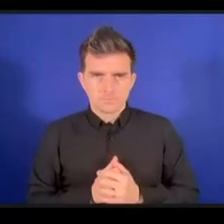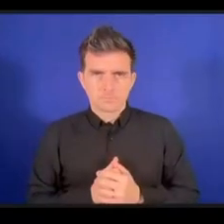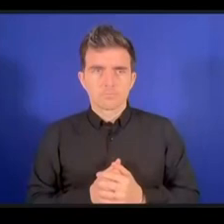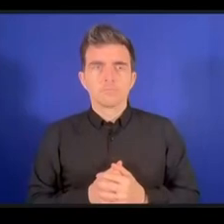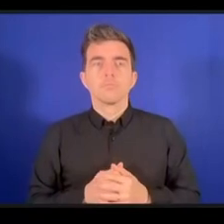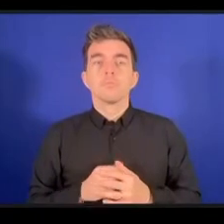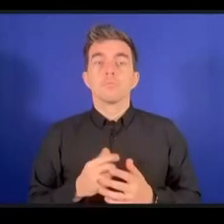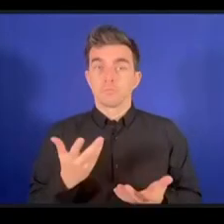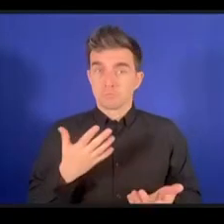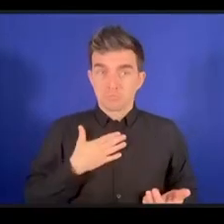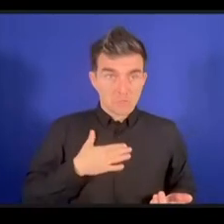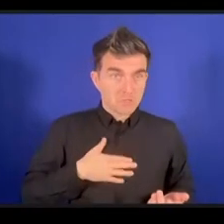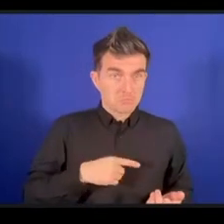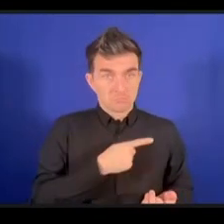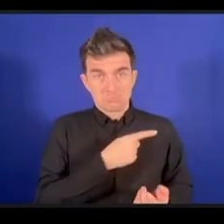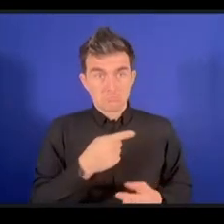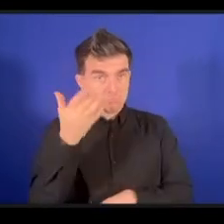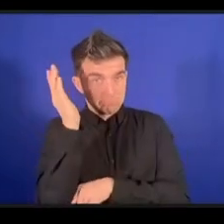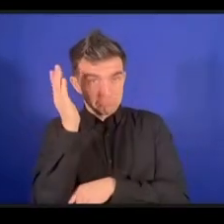准。